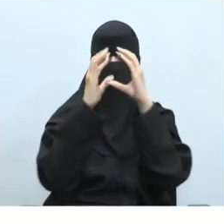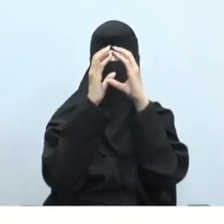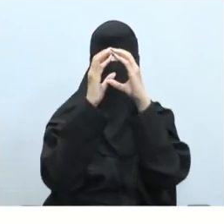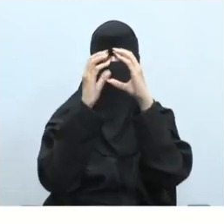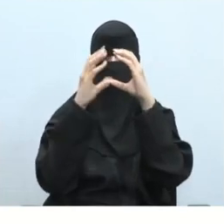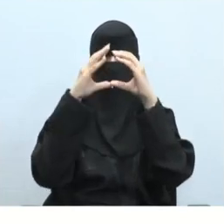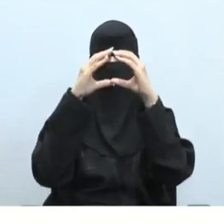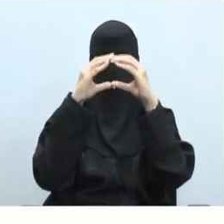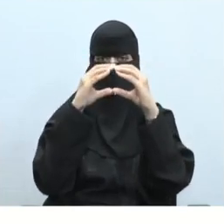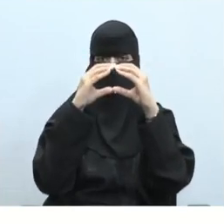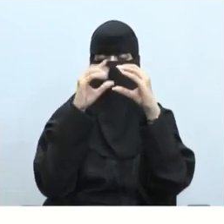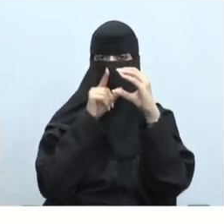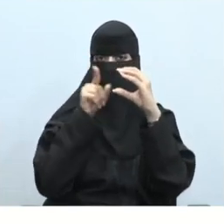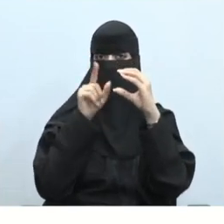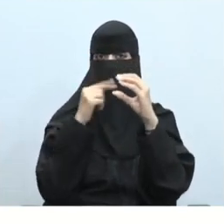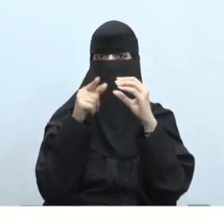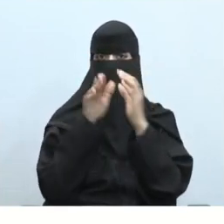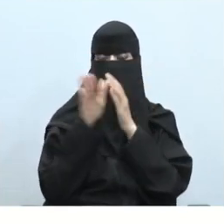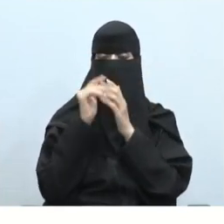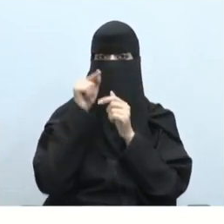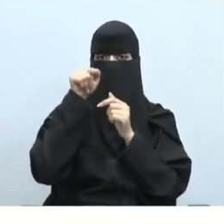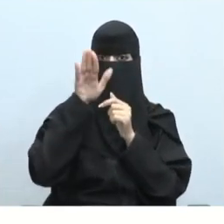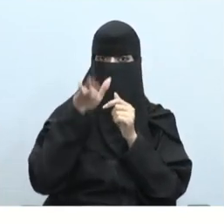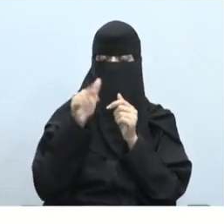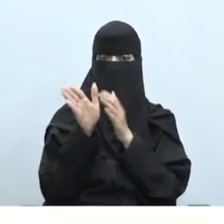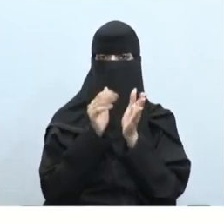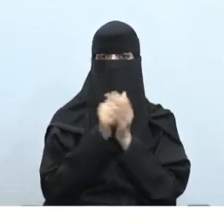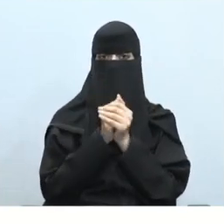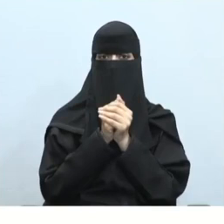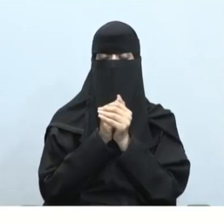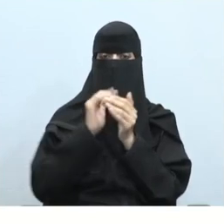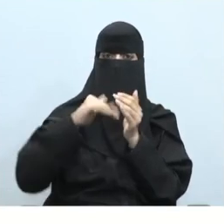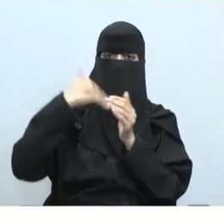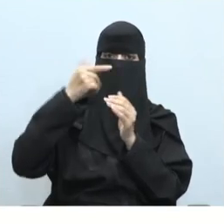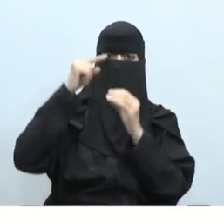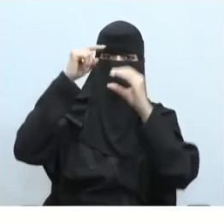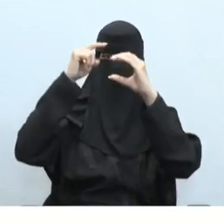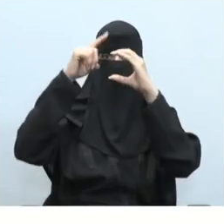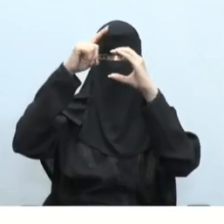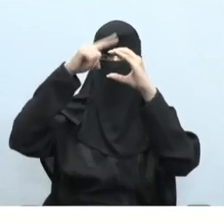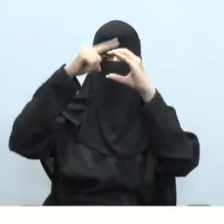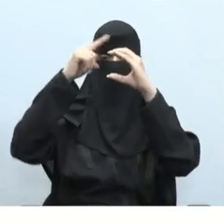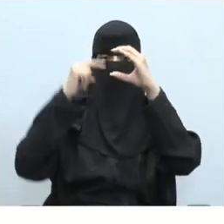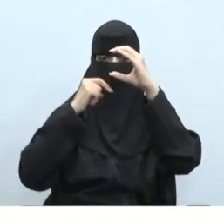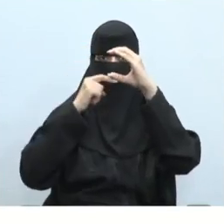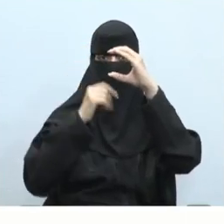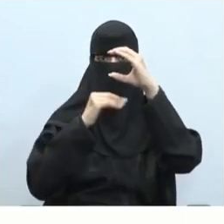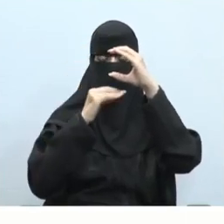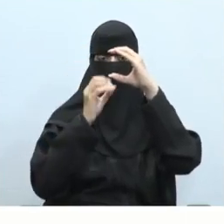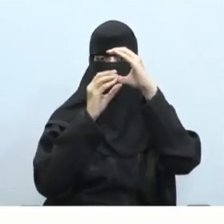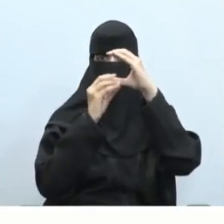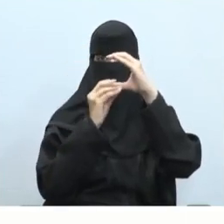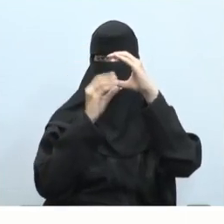المنتصف وبناء على ذلك اصبحت هناك عند القطبين مفلطحه بمعنى ابنائي